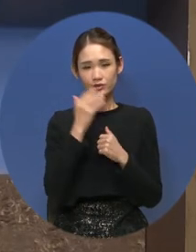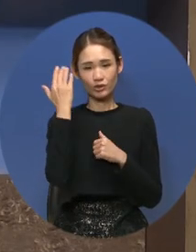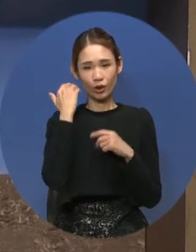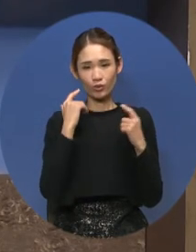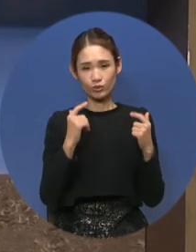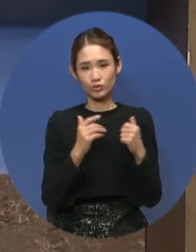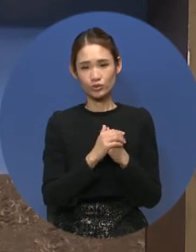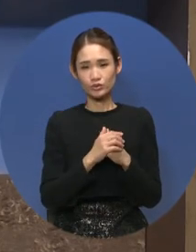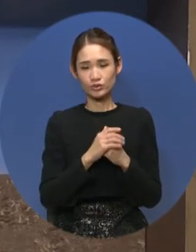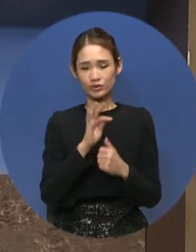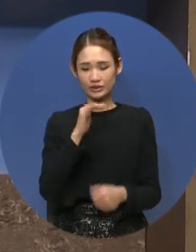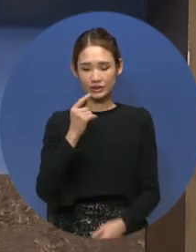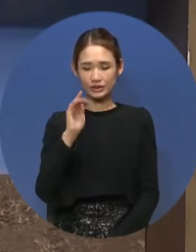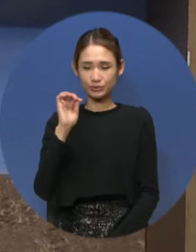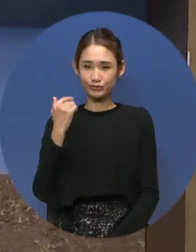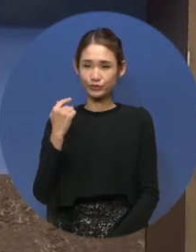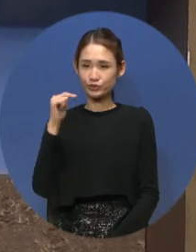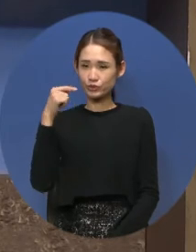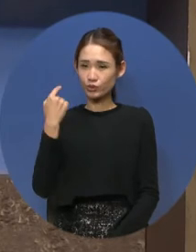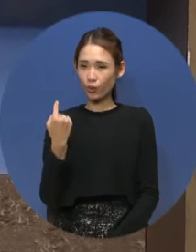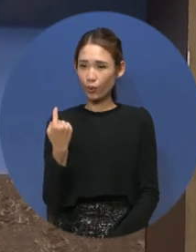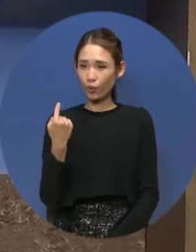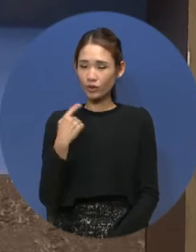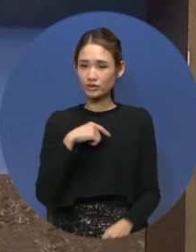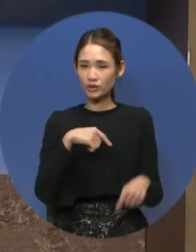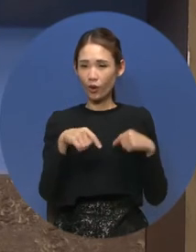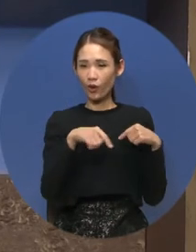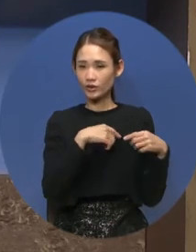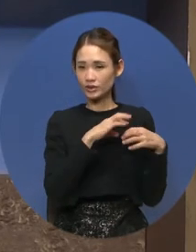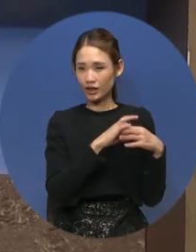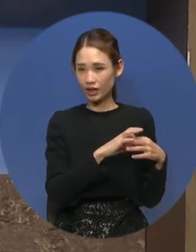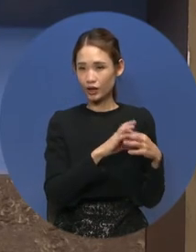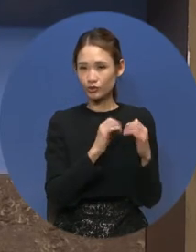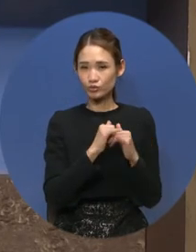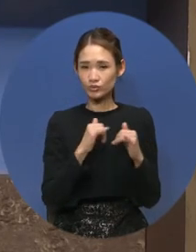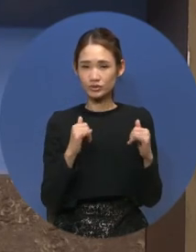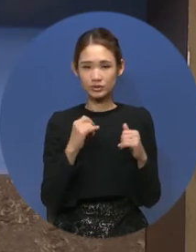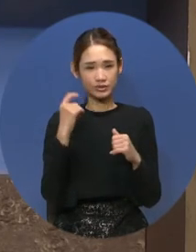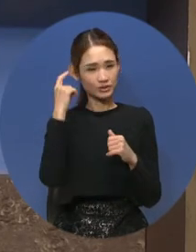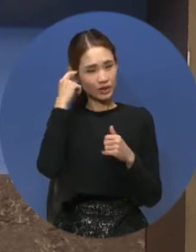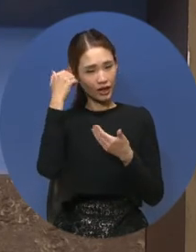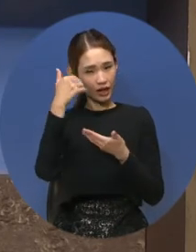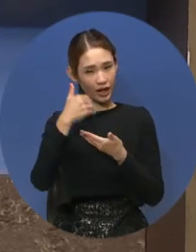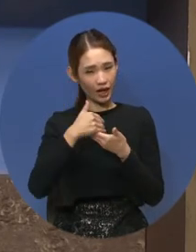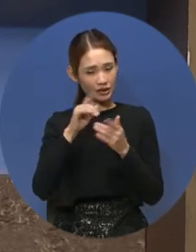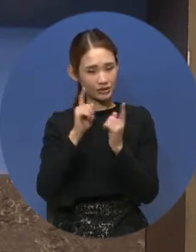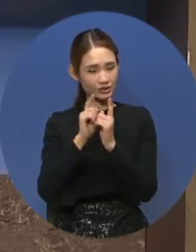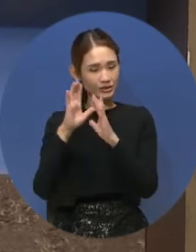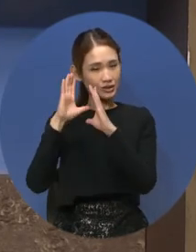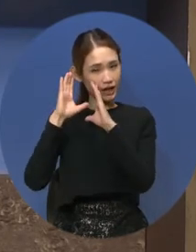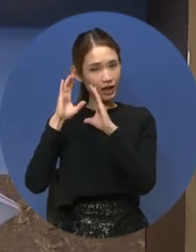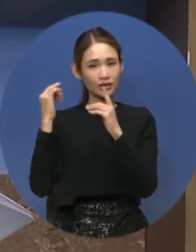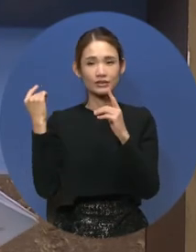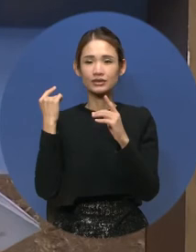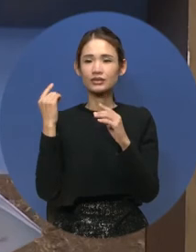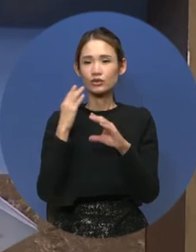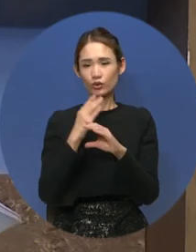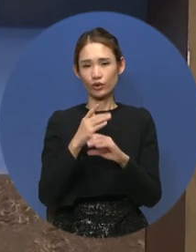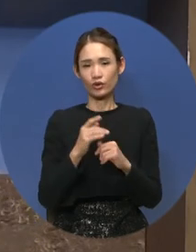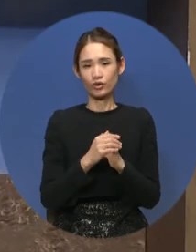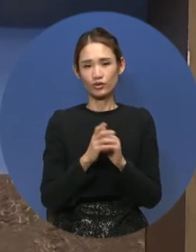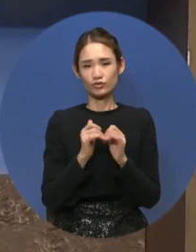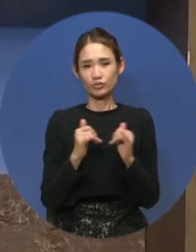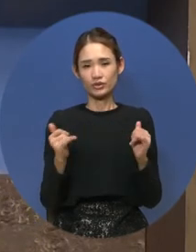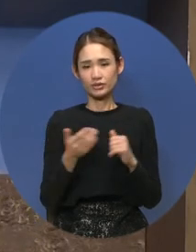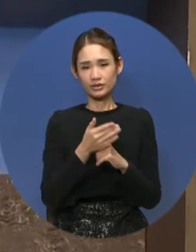영등포구도 신문고라는 정책을 통해서 이 국민들의 네. 의견을 직접적으로 네. 듣고 있는데요. 그러면 그